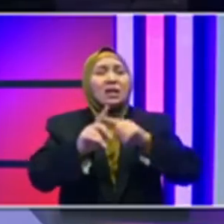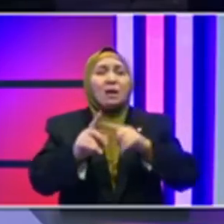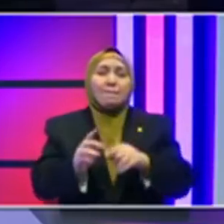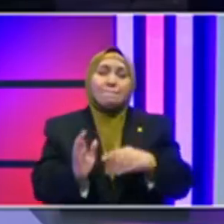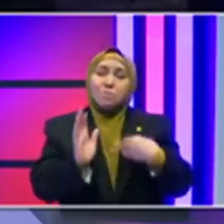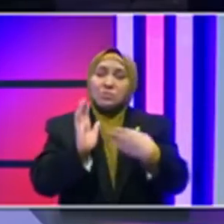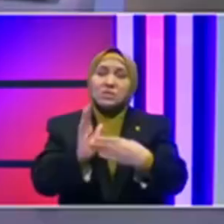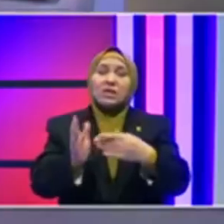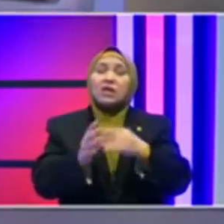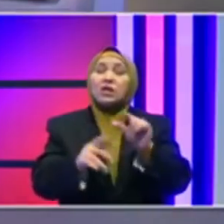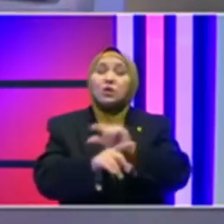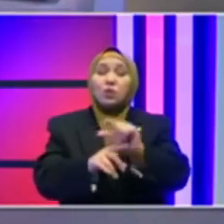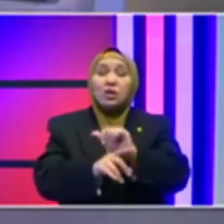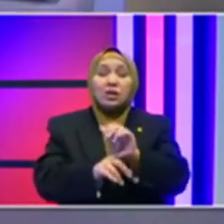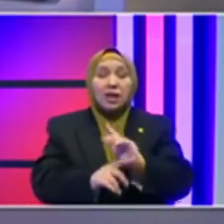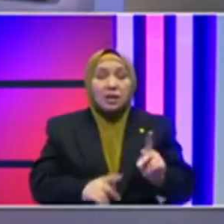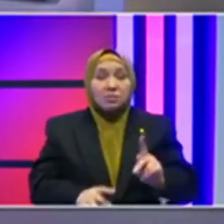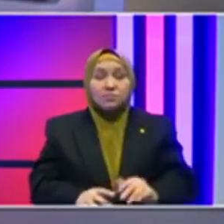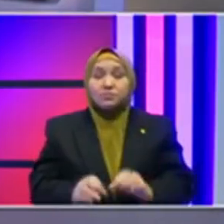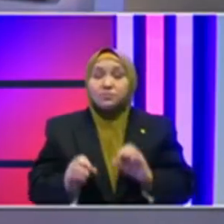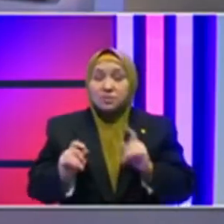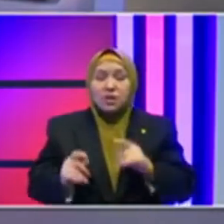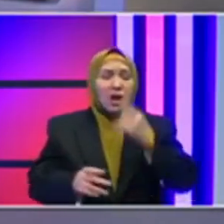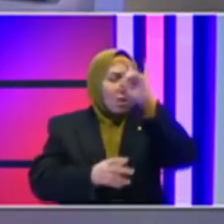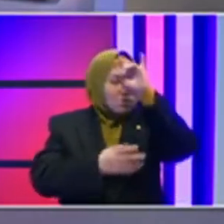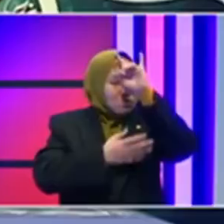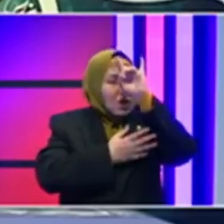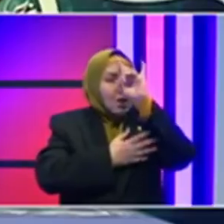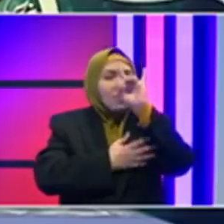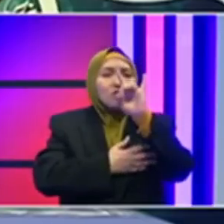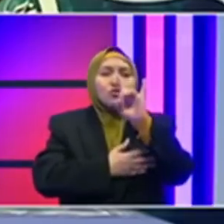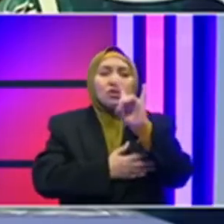silakan Ustaz baik alhamdulillah